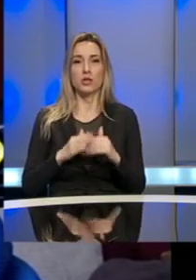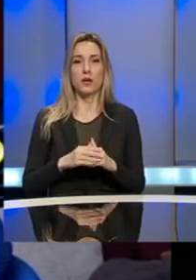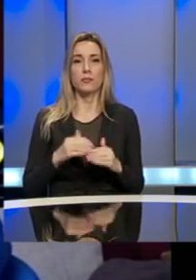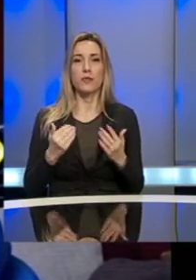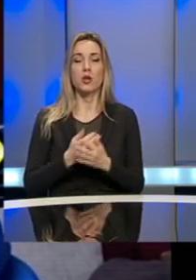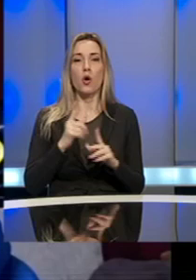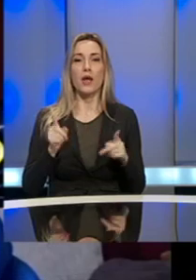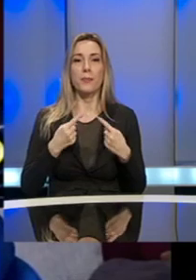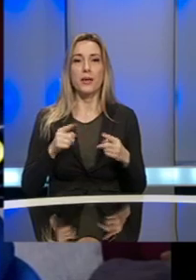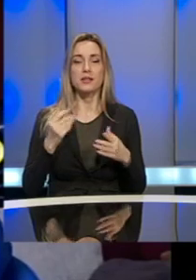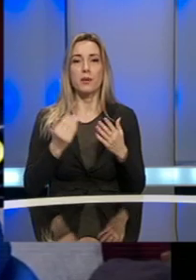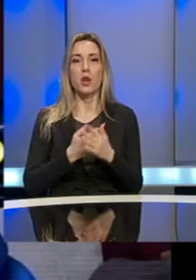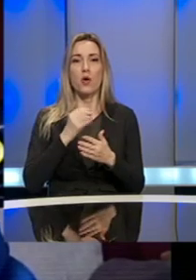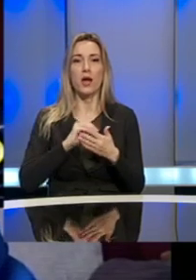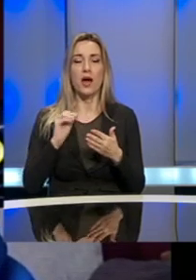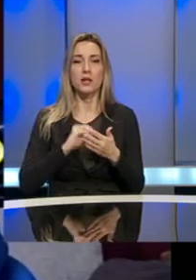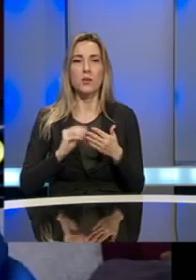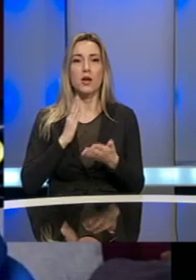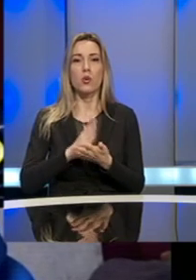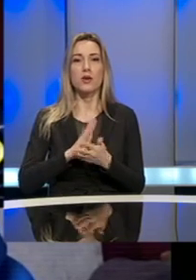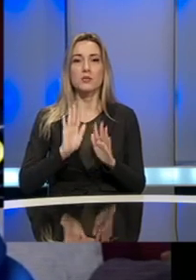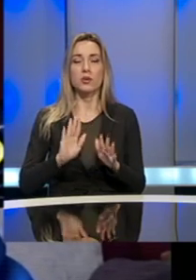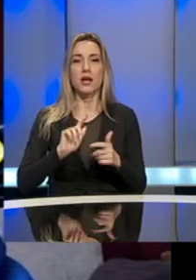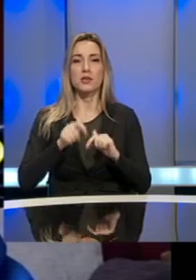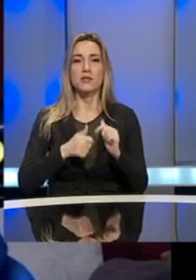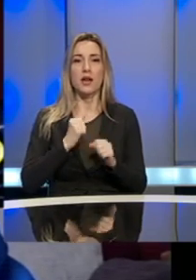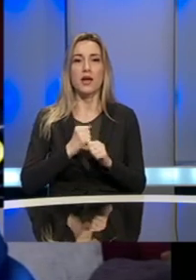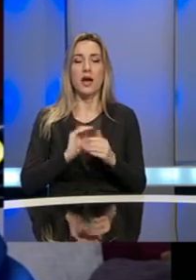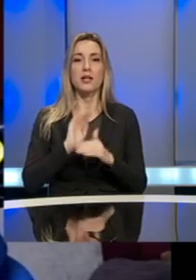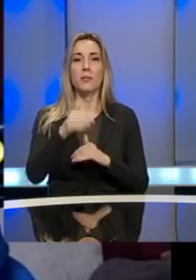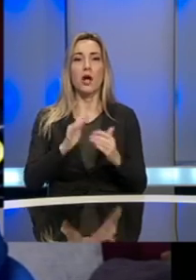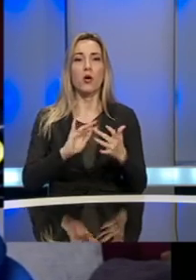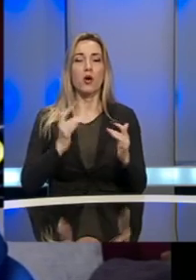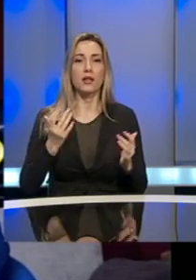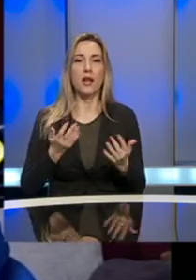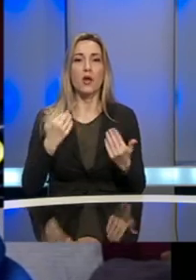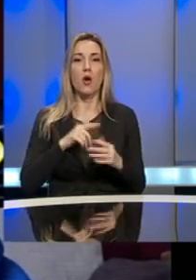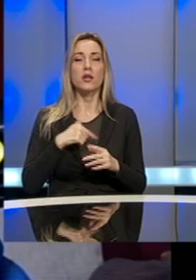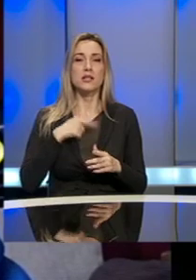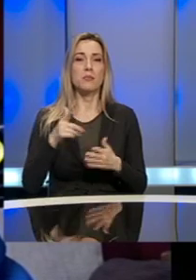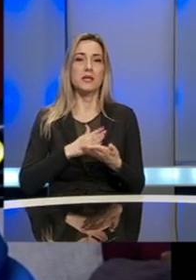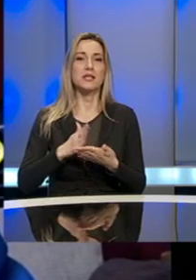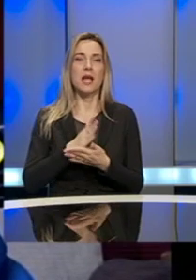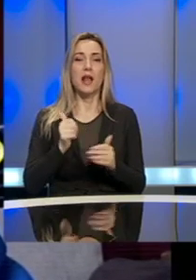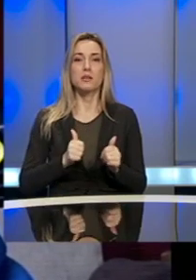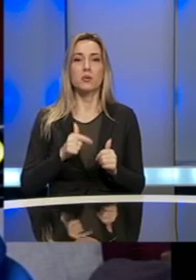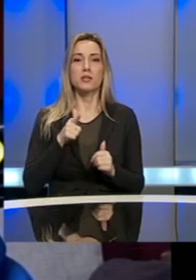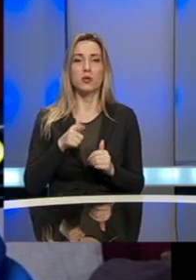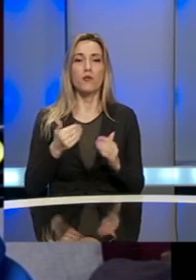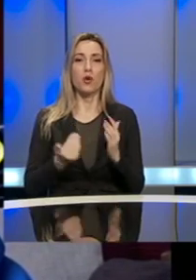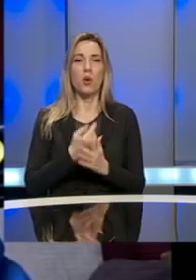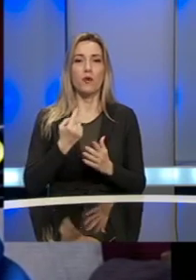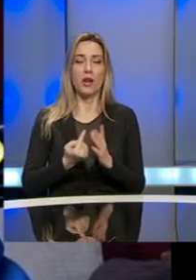nove pjesme, novi aranžmani, uvijek smo takve stvari radili preko neta i onda se i snalazimo sad u ovoj novo